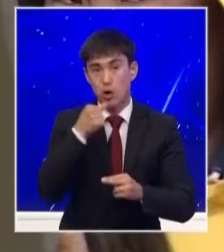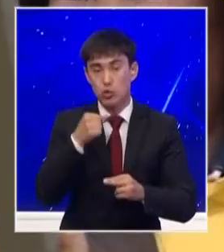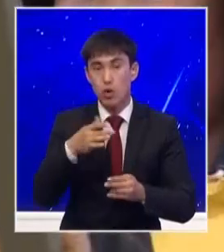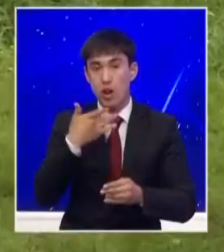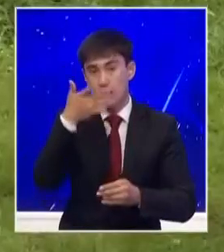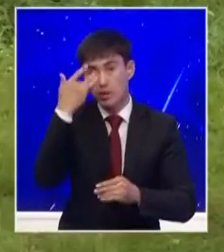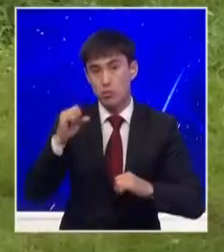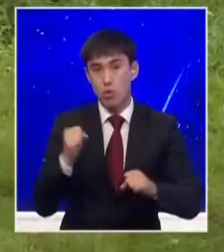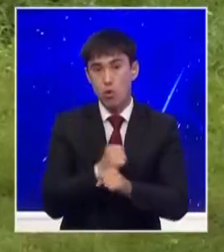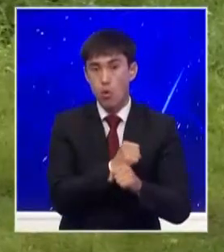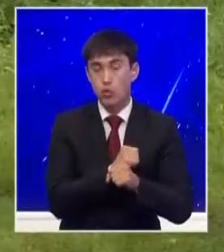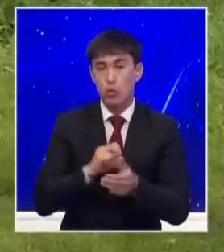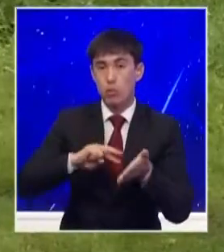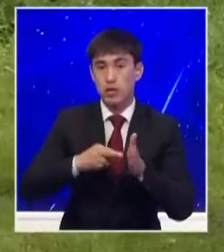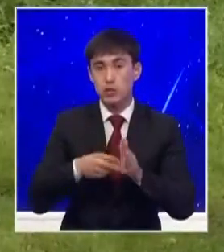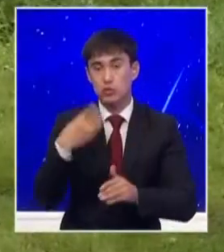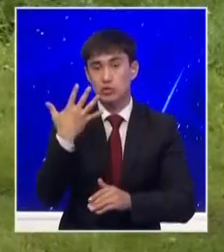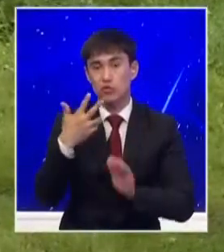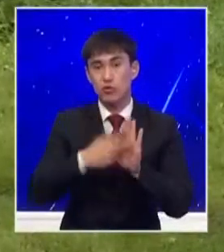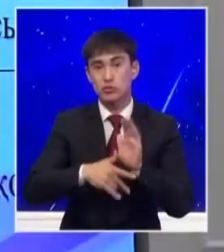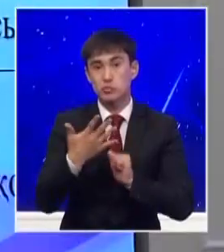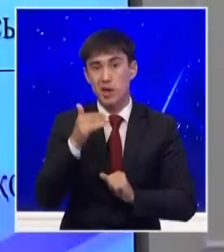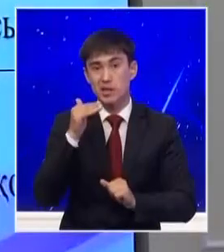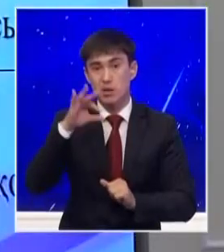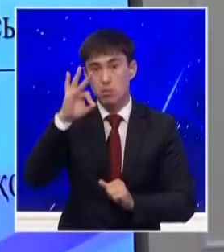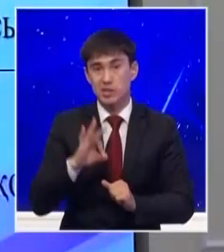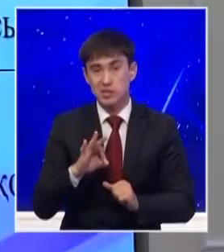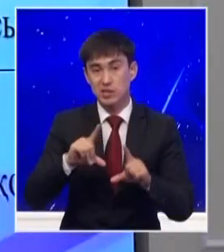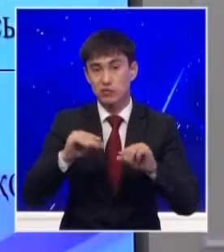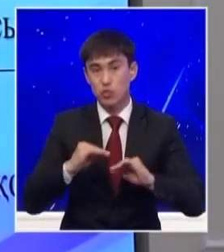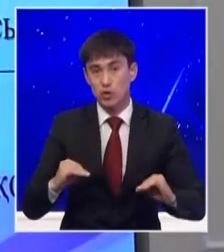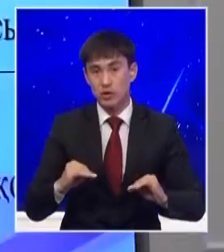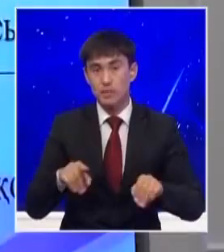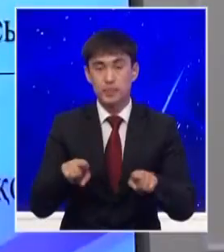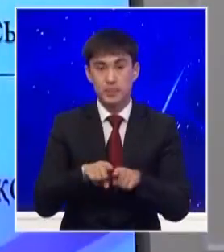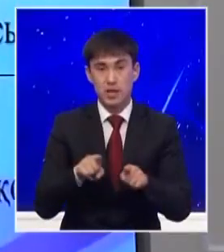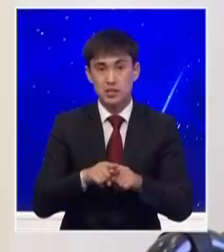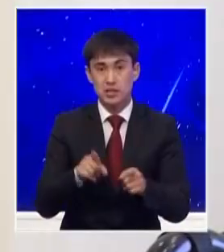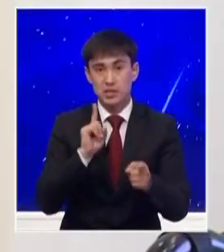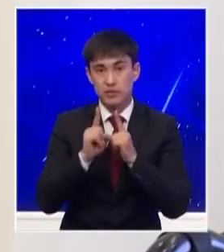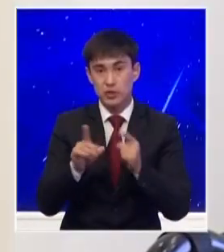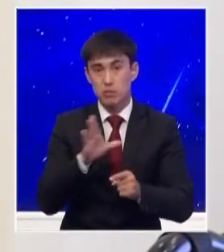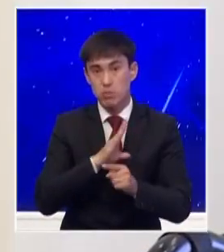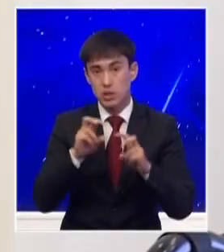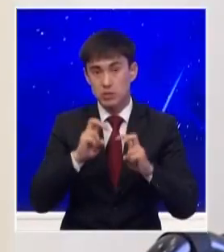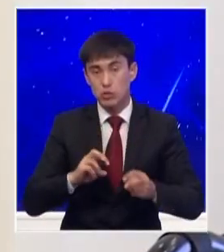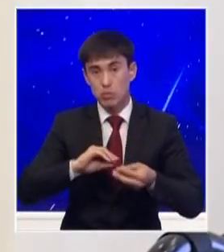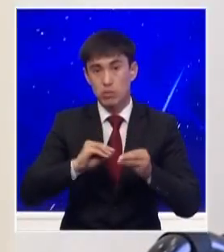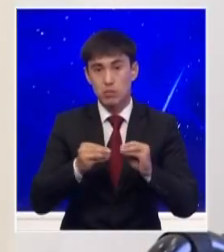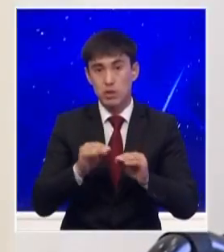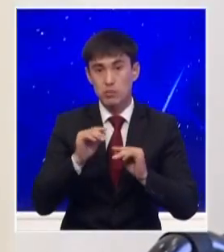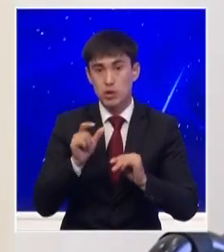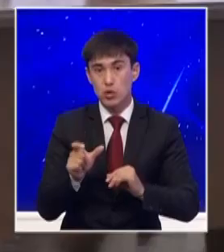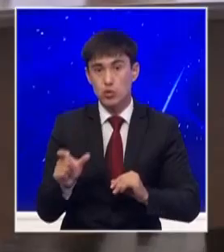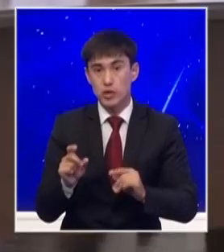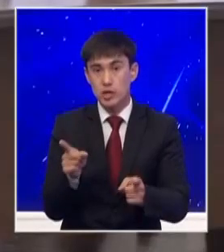летним отдыхом планируется охватить порядка 85% школьников. Также на совещании были рассмотрены проблемы